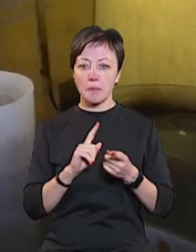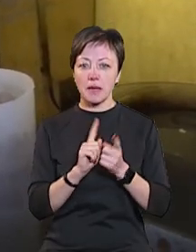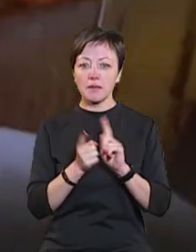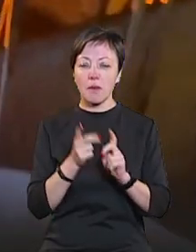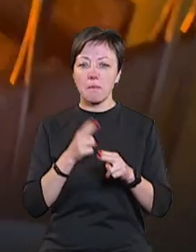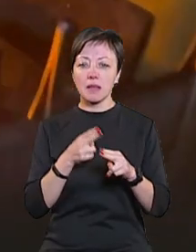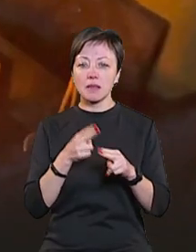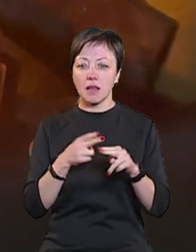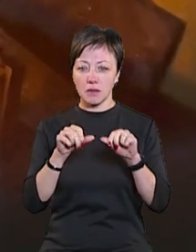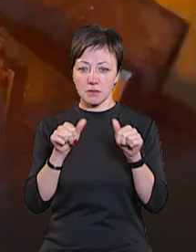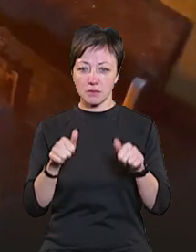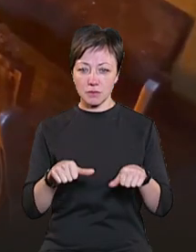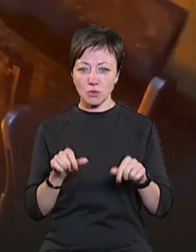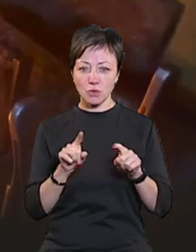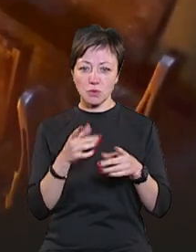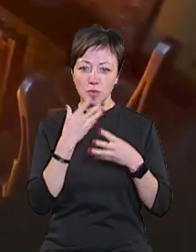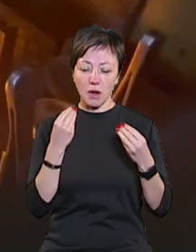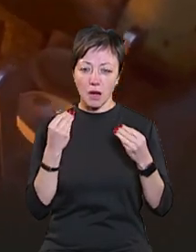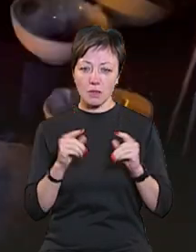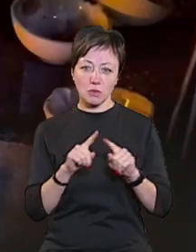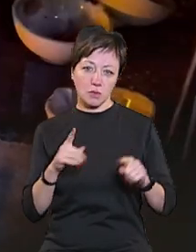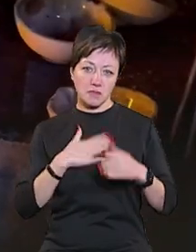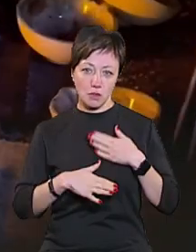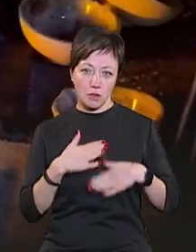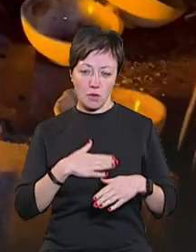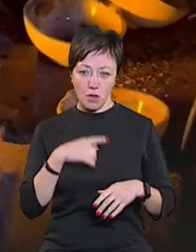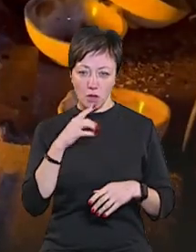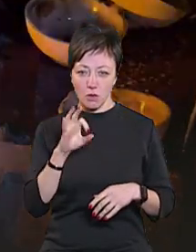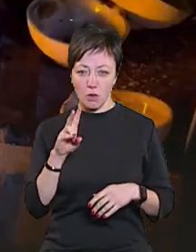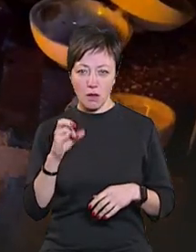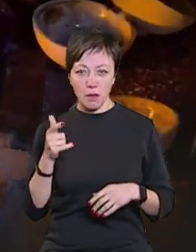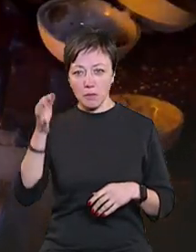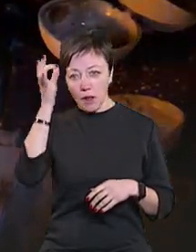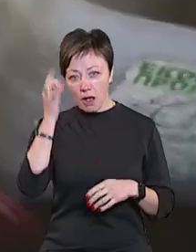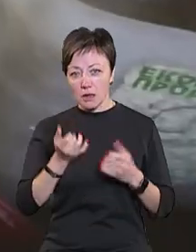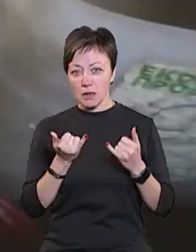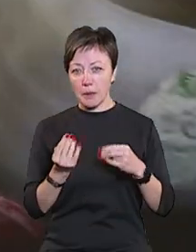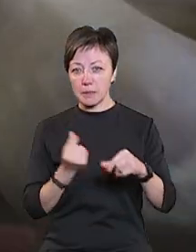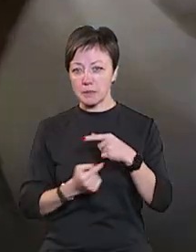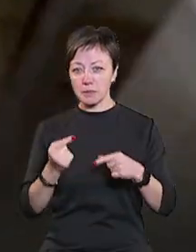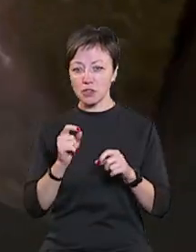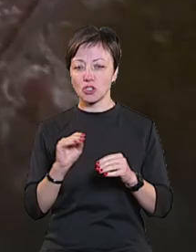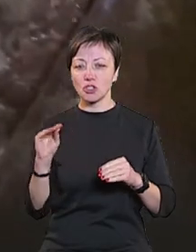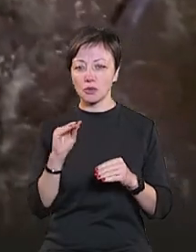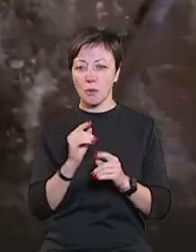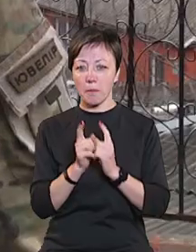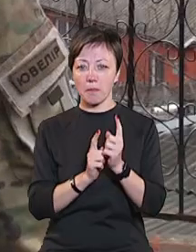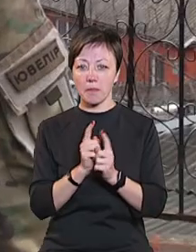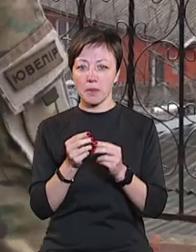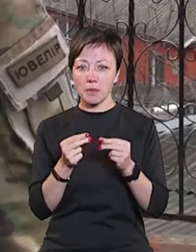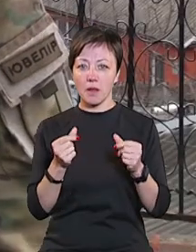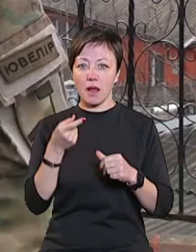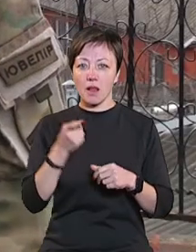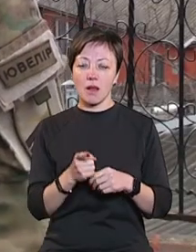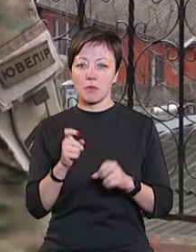з безформеної субстанції на щось прекрасне – особливе задоволення, каже Олег. Якось пригадує, для бізнесмена Житомирщини переплавив кілограм золота. Ми